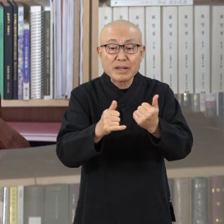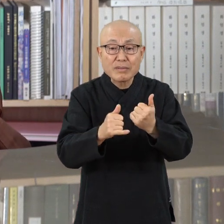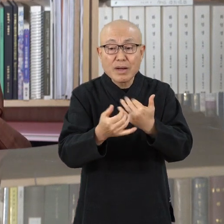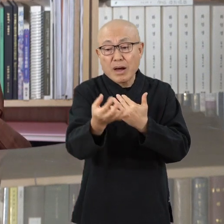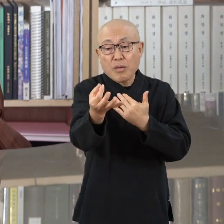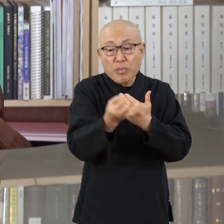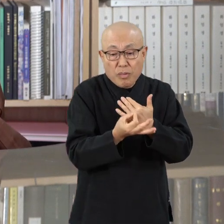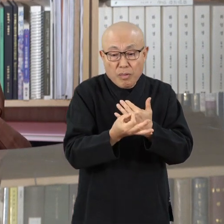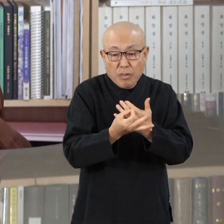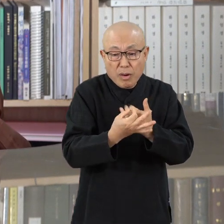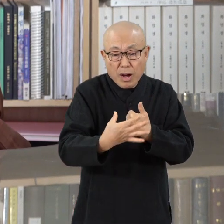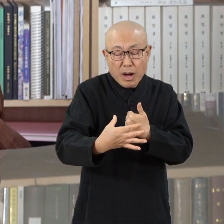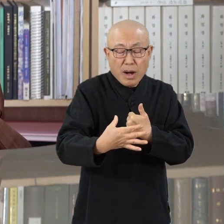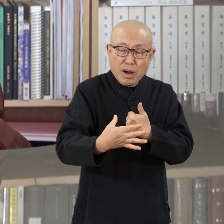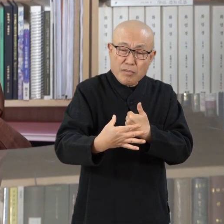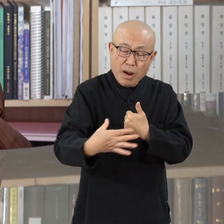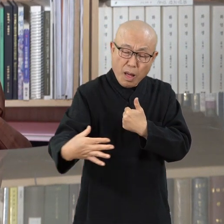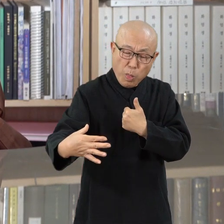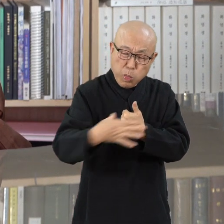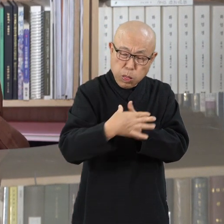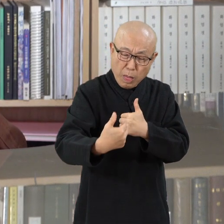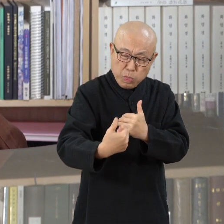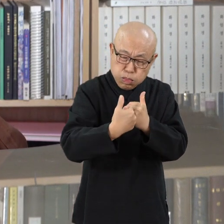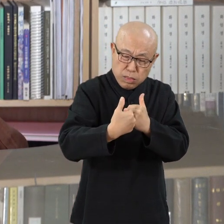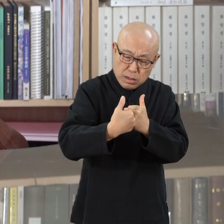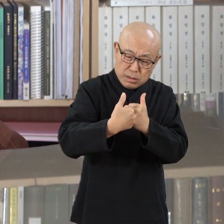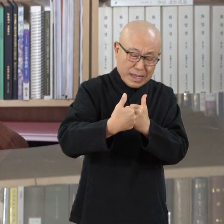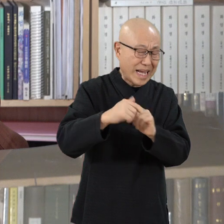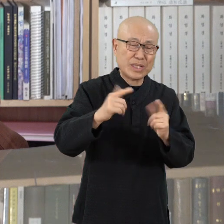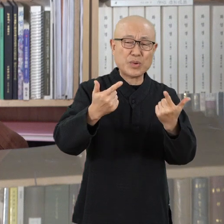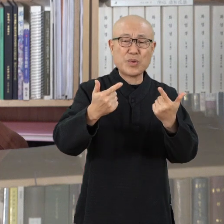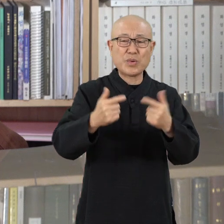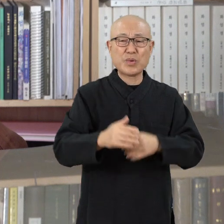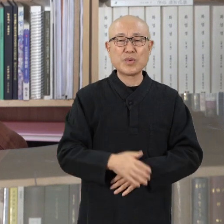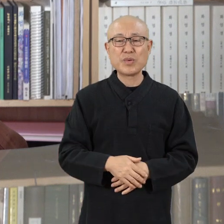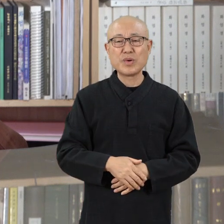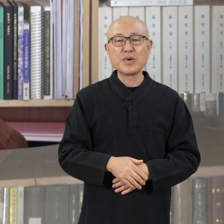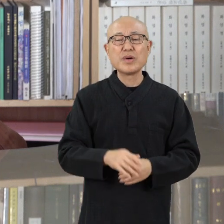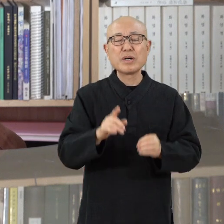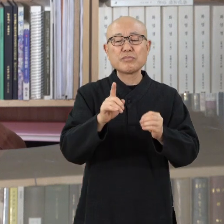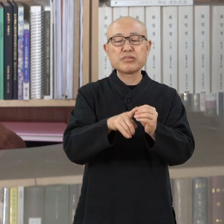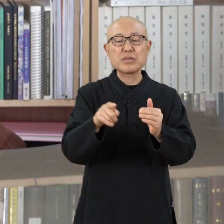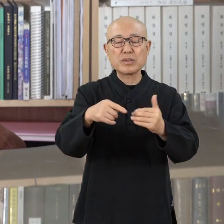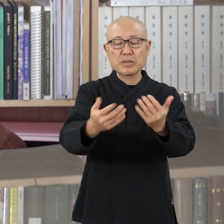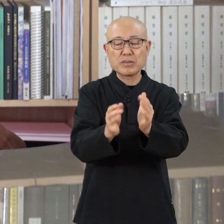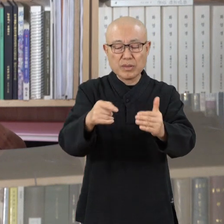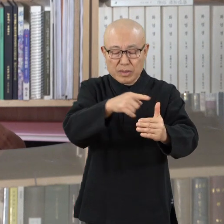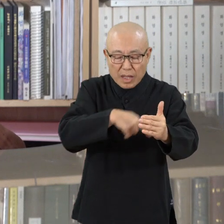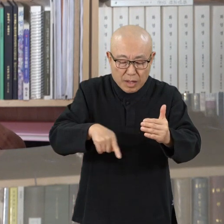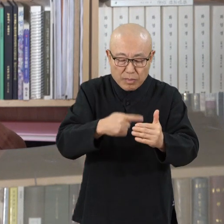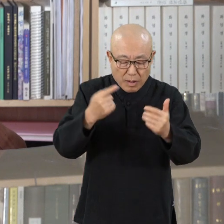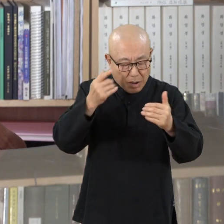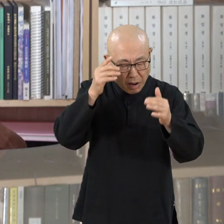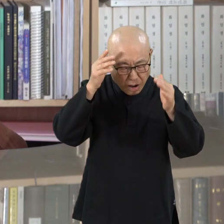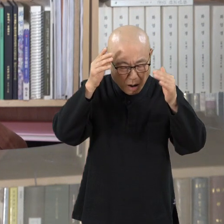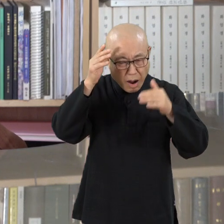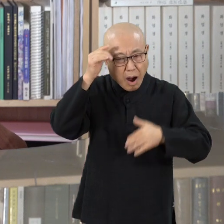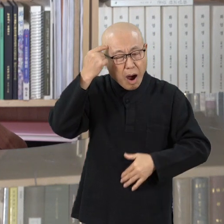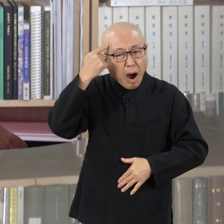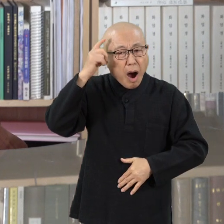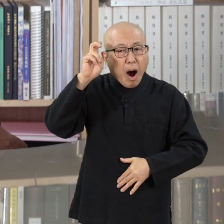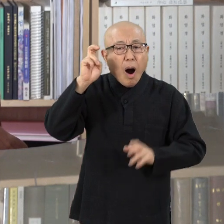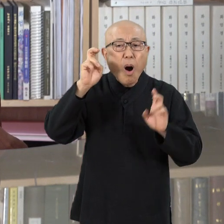불교를 망가뜨리는 것이 아니라 결국은 불교에 소속된 어리석은 자에 의해서